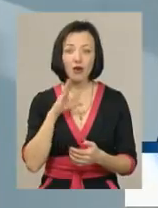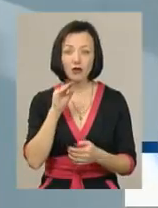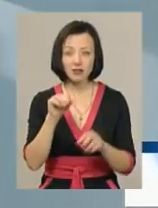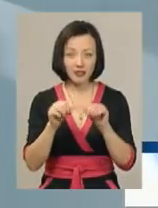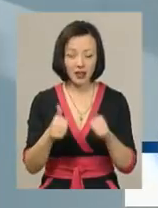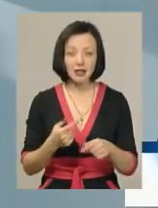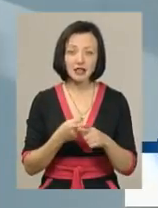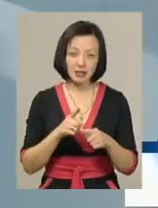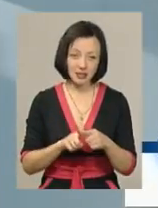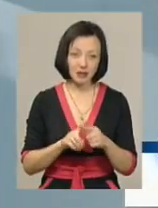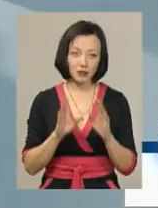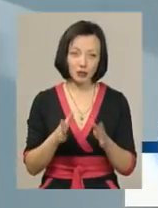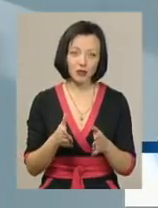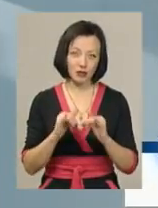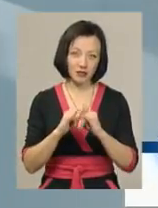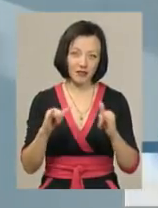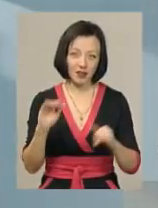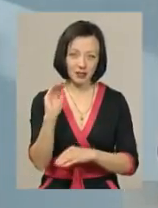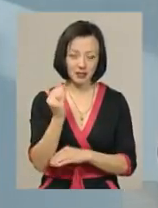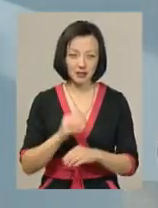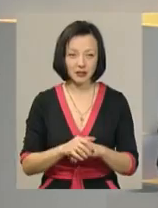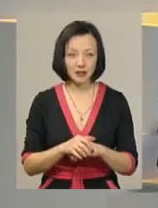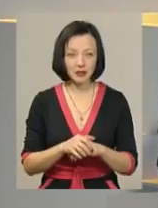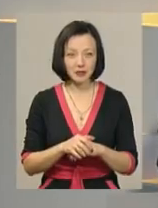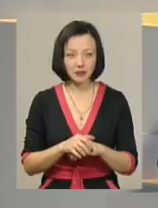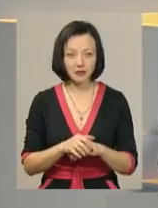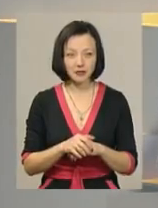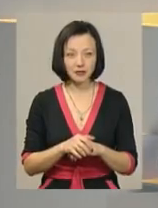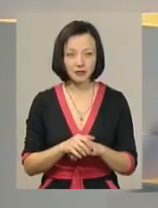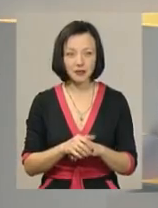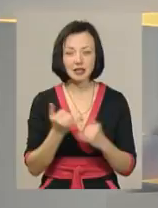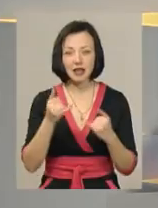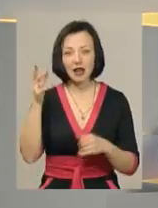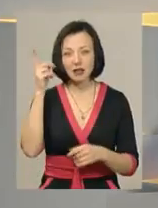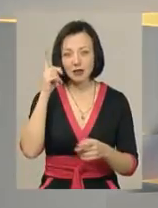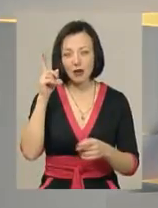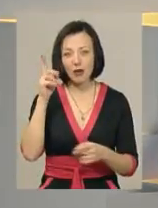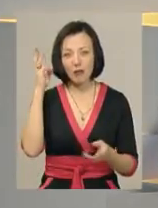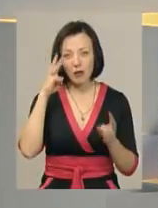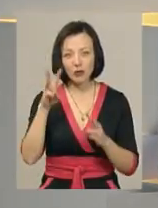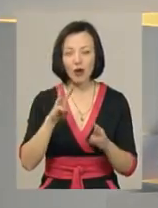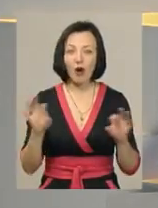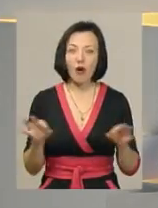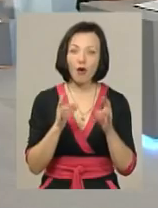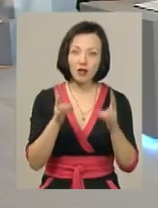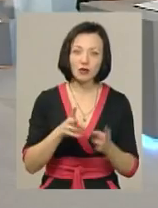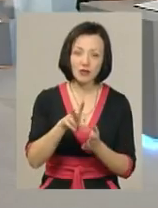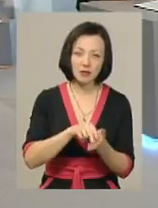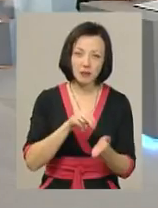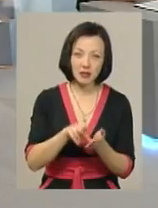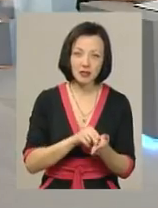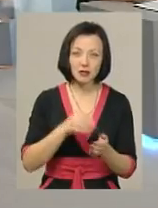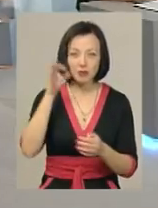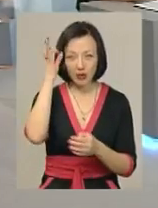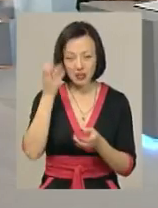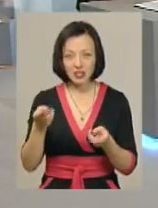варіант і це знову ж таки буде варіант для розвитку якісь пісеньки ка колескову записувати і потім як